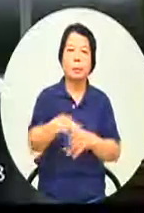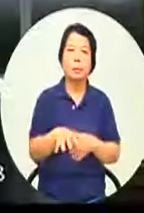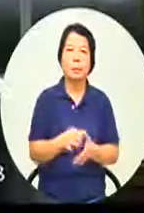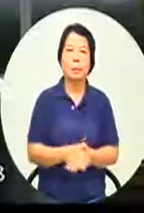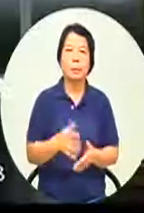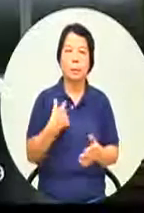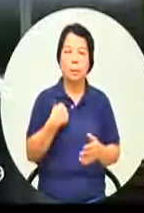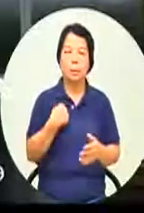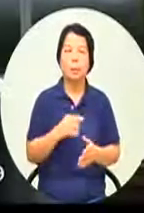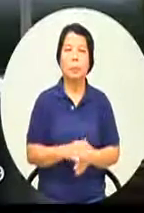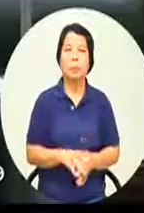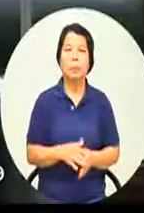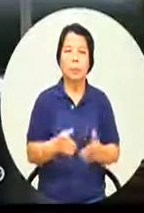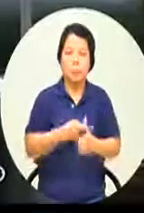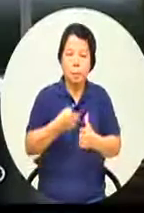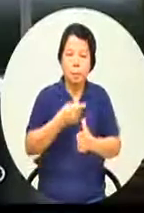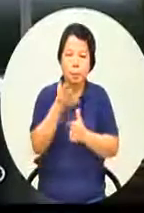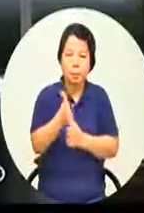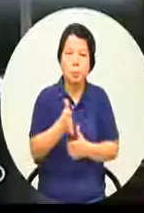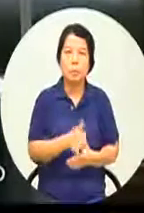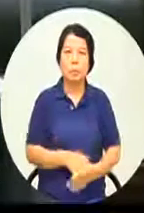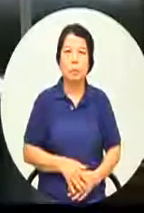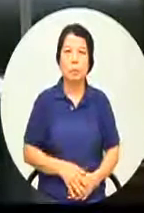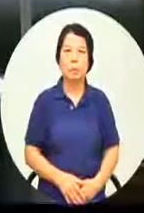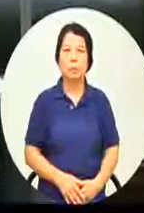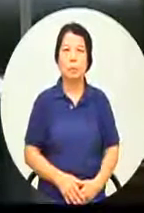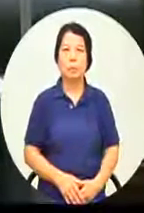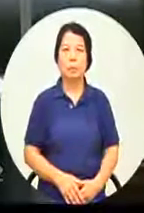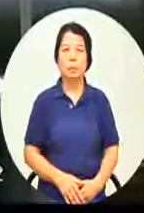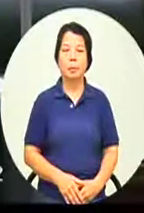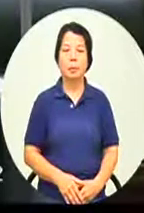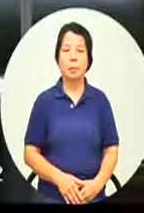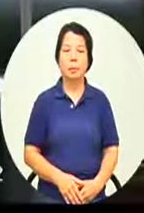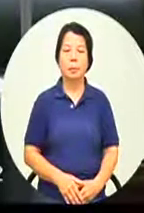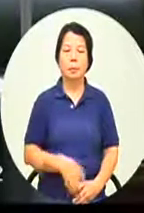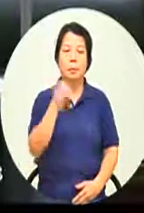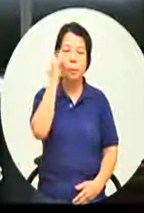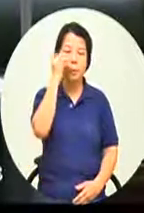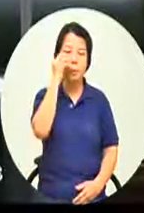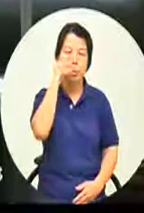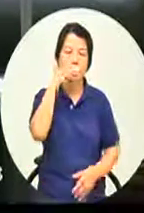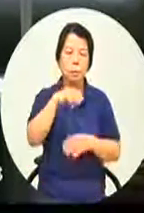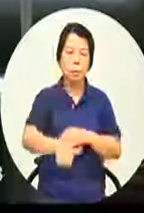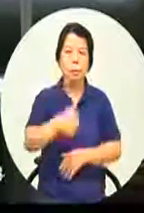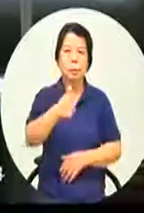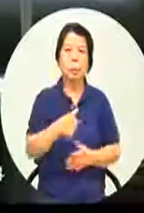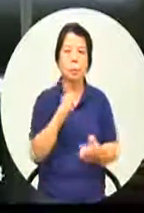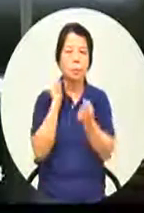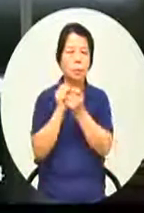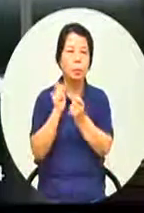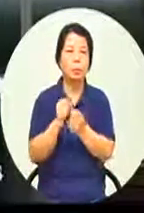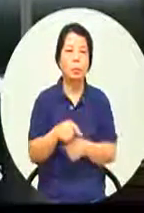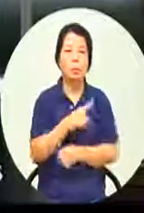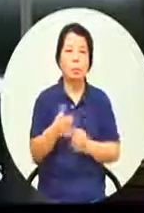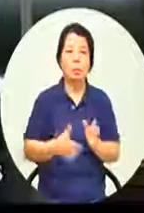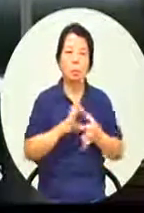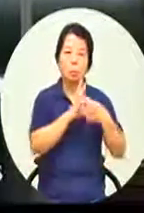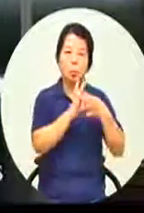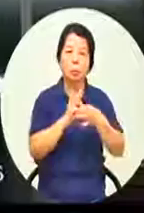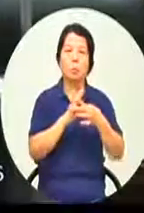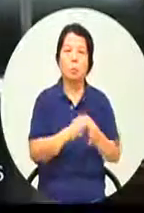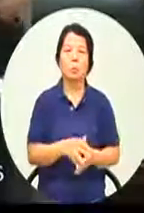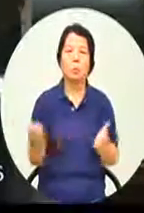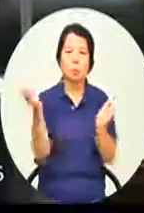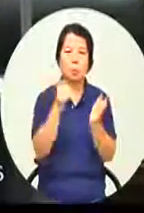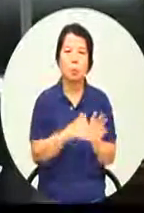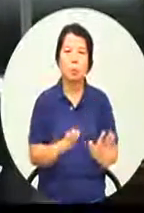本席这边呢、要先请教一下哦。我们的观光局长，因为我想最近大家都非常的关心到